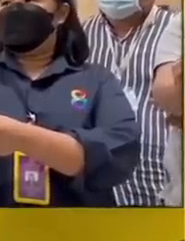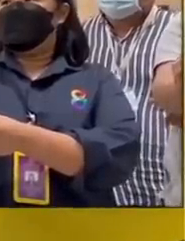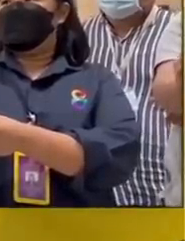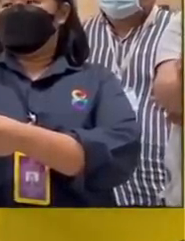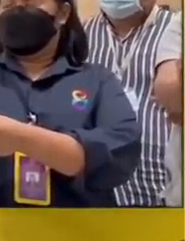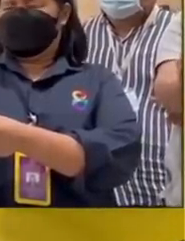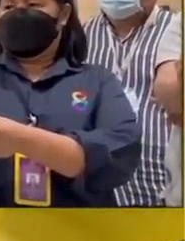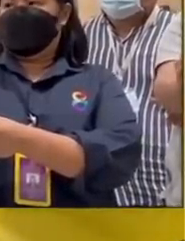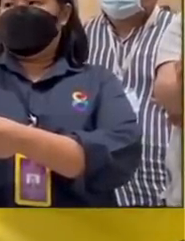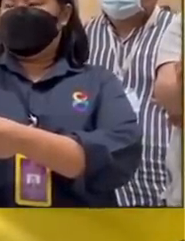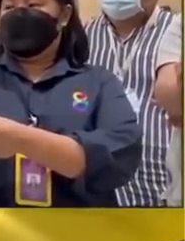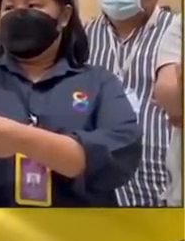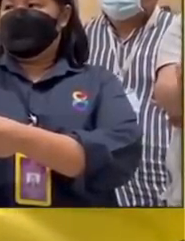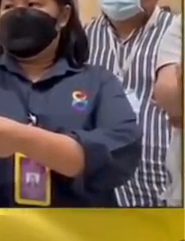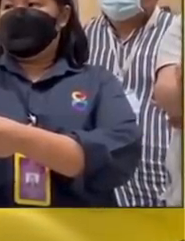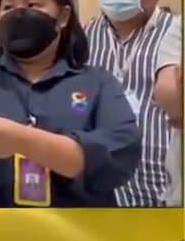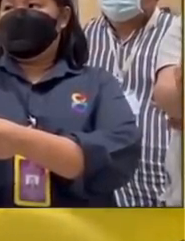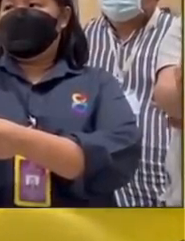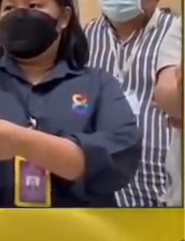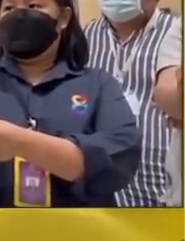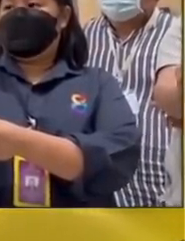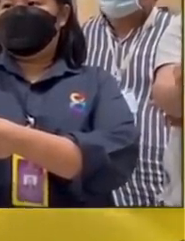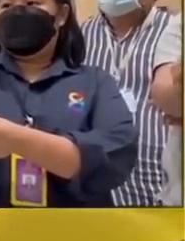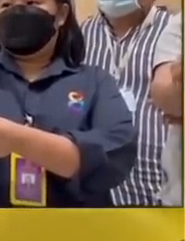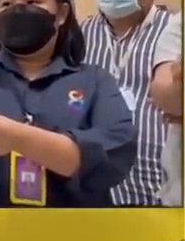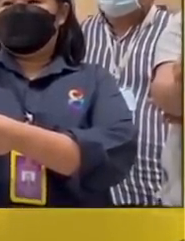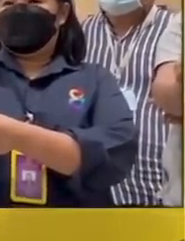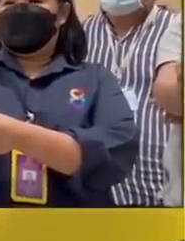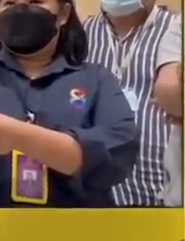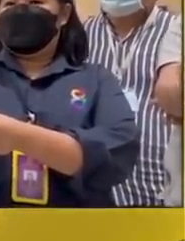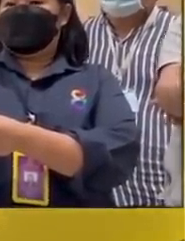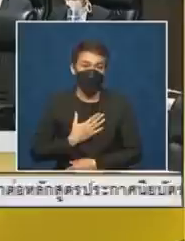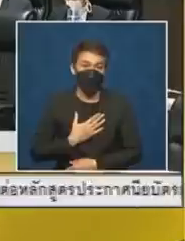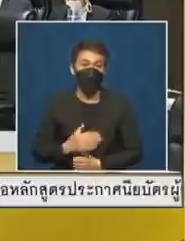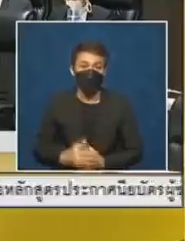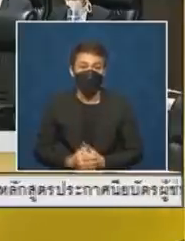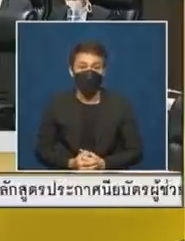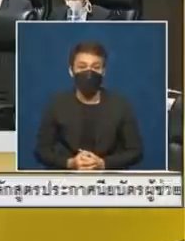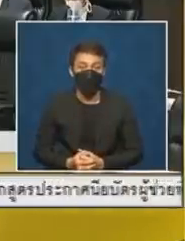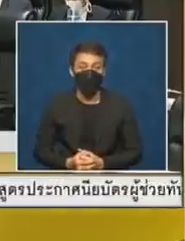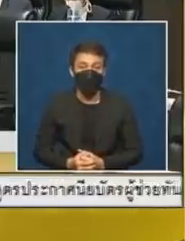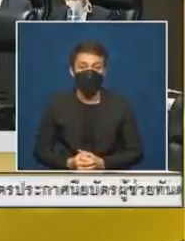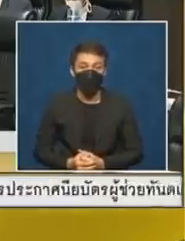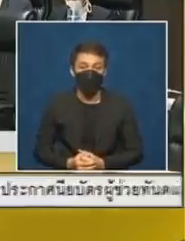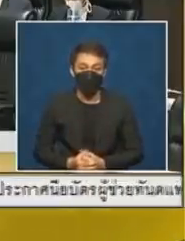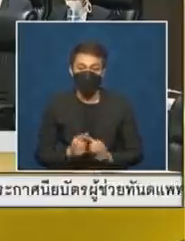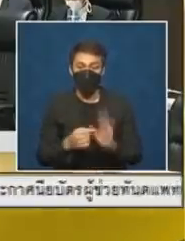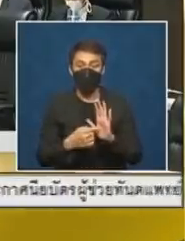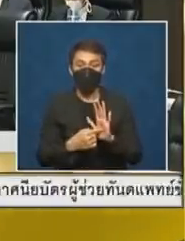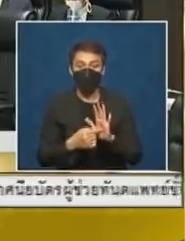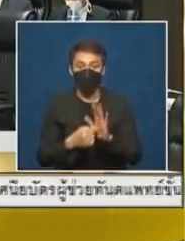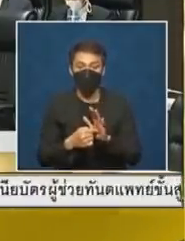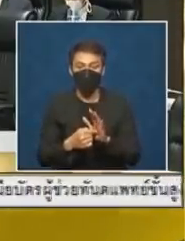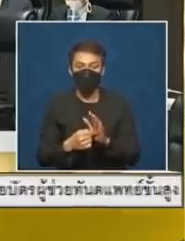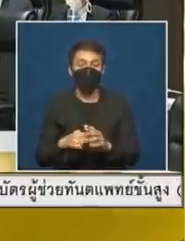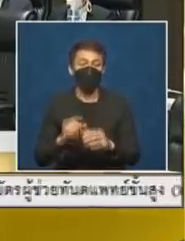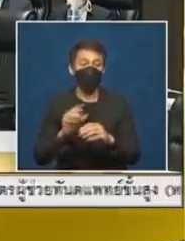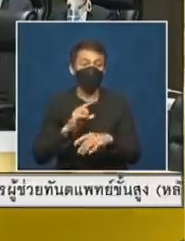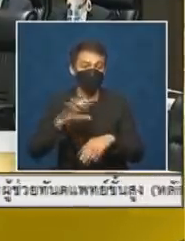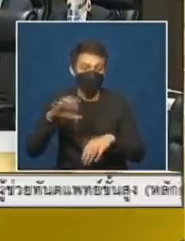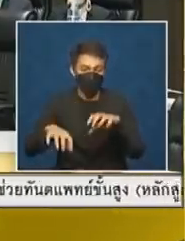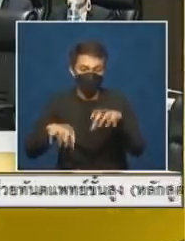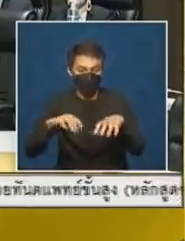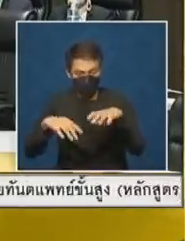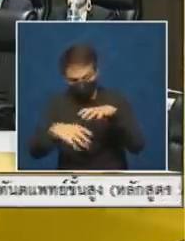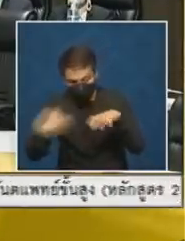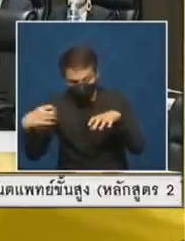ก็มีบางประเด็นที่ว่าอย่าให้แผงสอนแล้วกันอะไรอย่างเงี้ย ใช่ นะฮะ ใช่นี ่คุณชลน่านก็ยาวเรื่องแผงสอนนี่มาต่อนะยาวเรื่